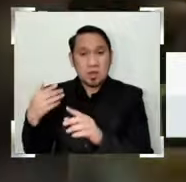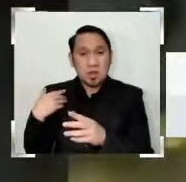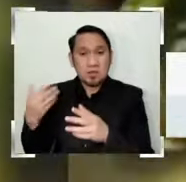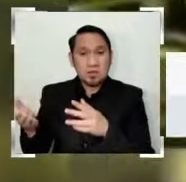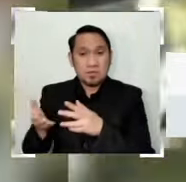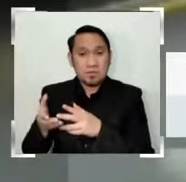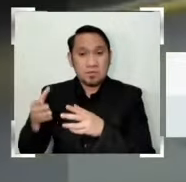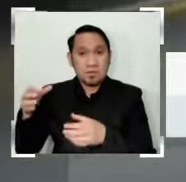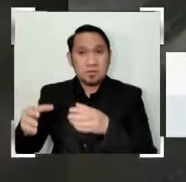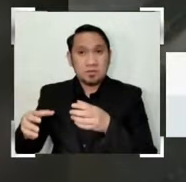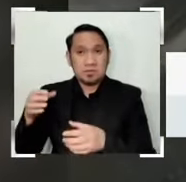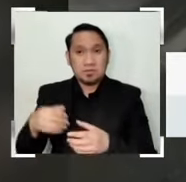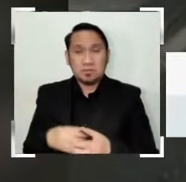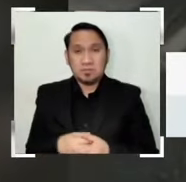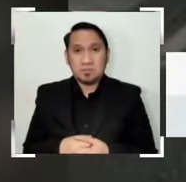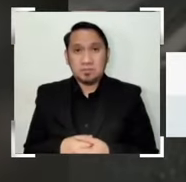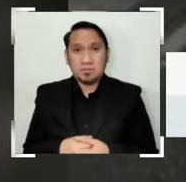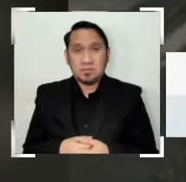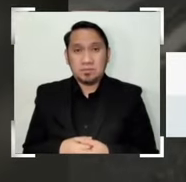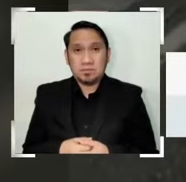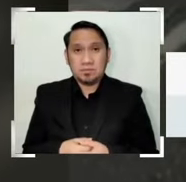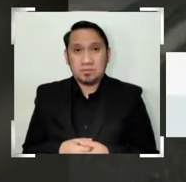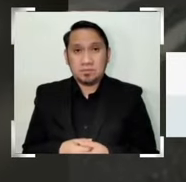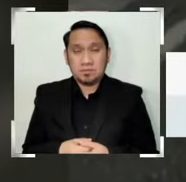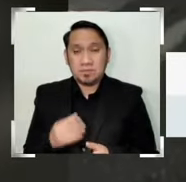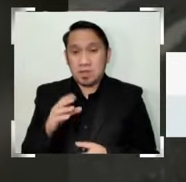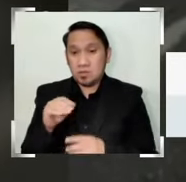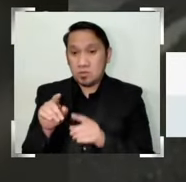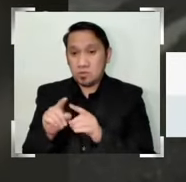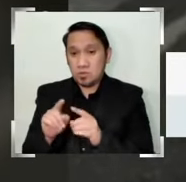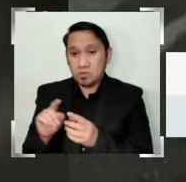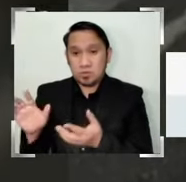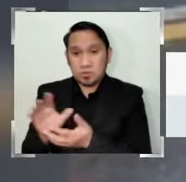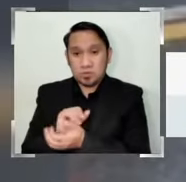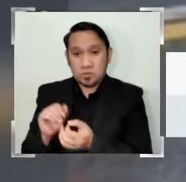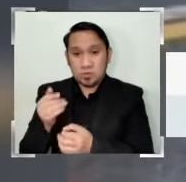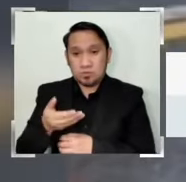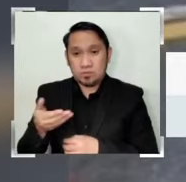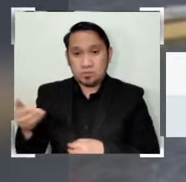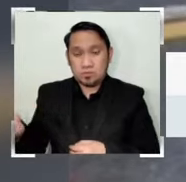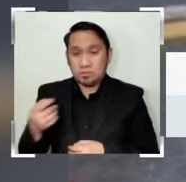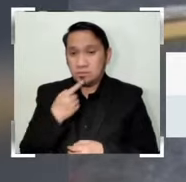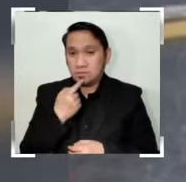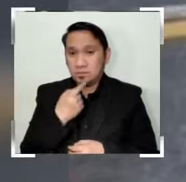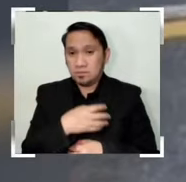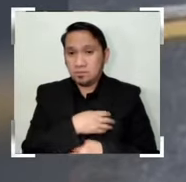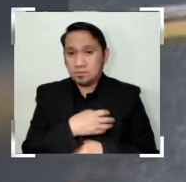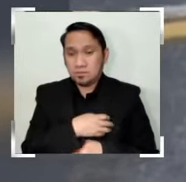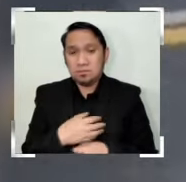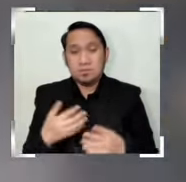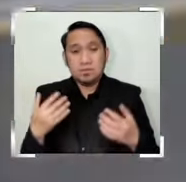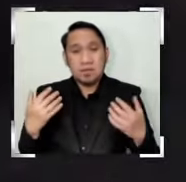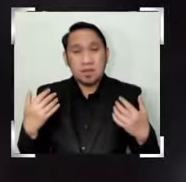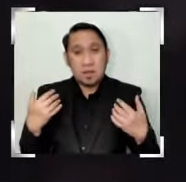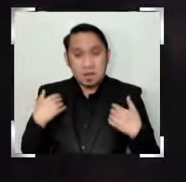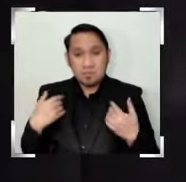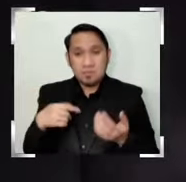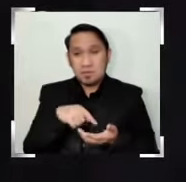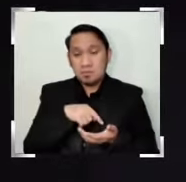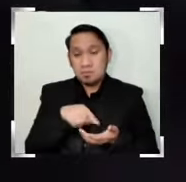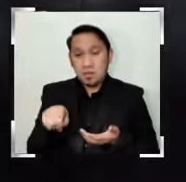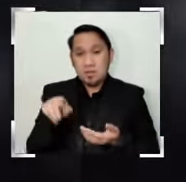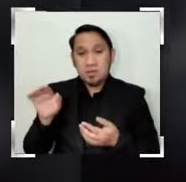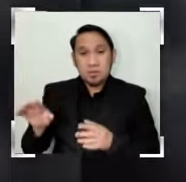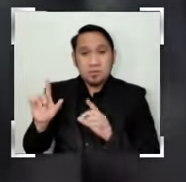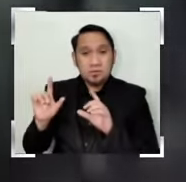physical injuries and double damage to property. Ayon sa mga polis, nakapagpiansa na ang suspect.